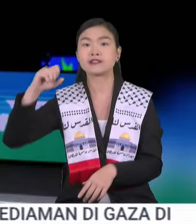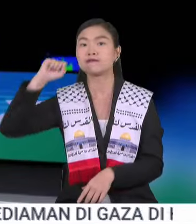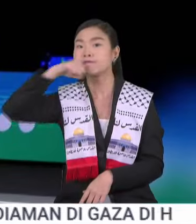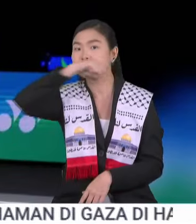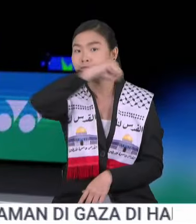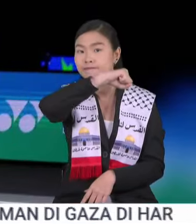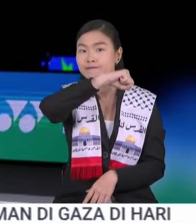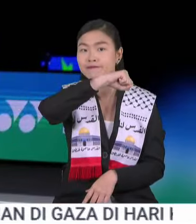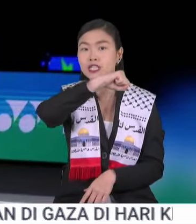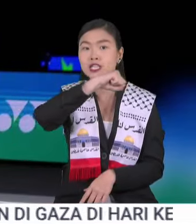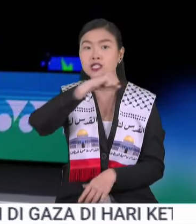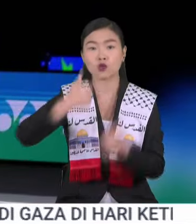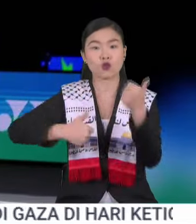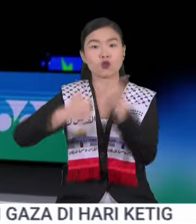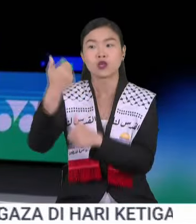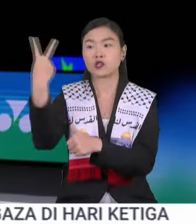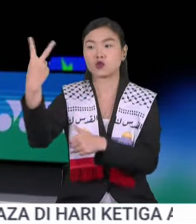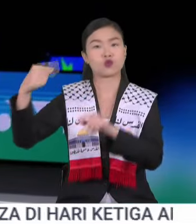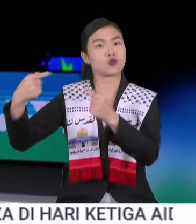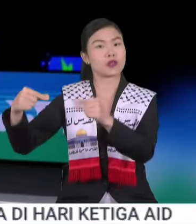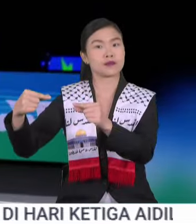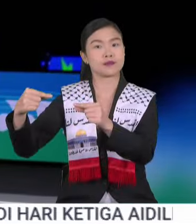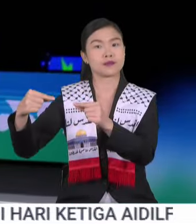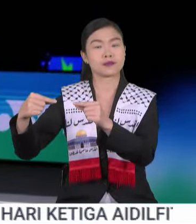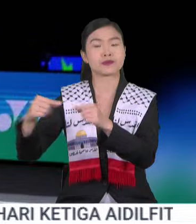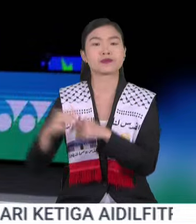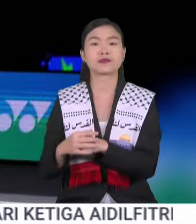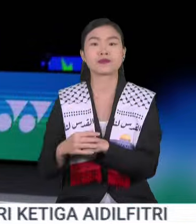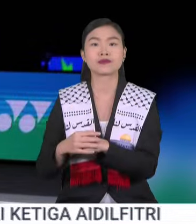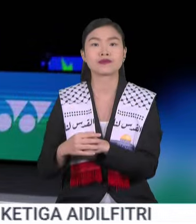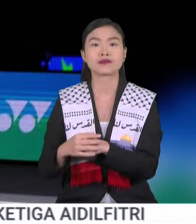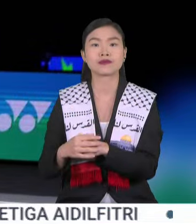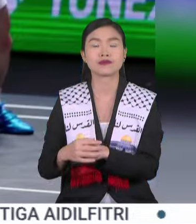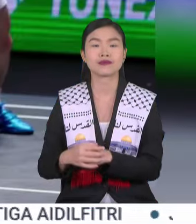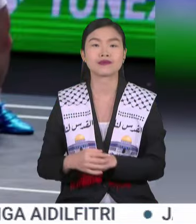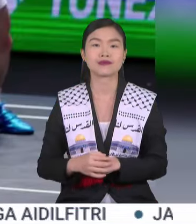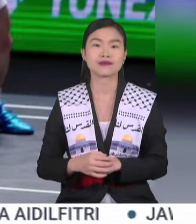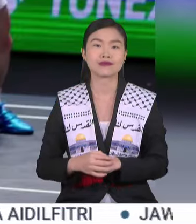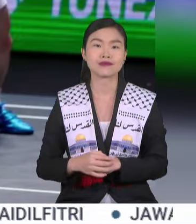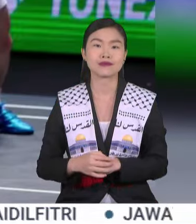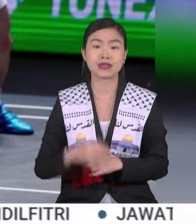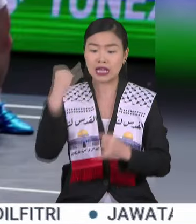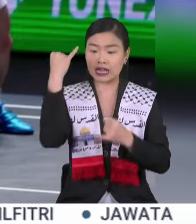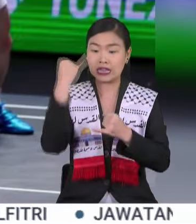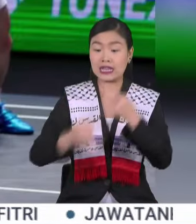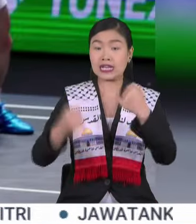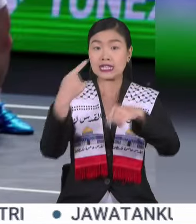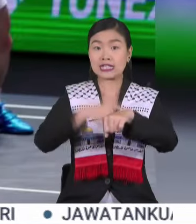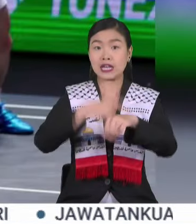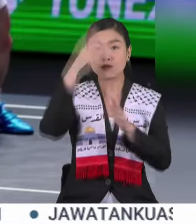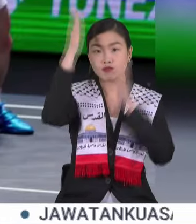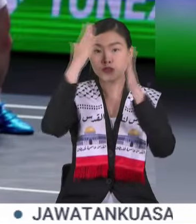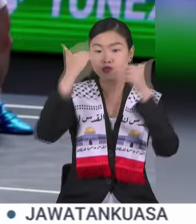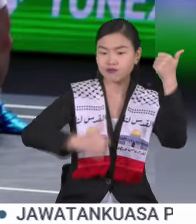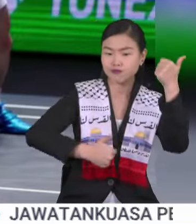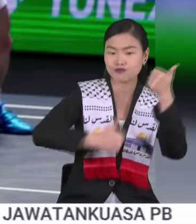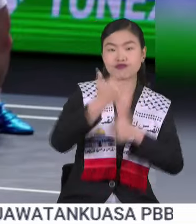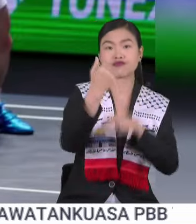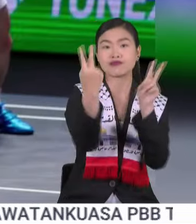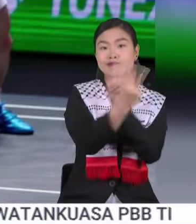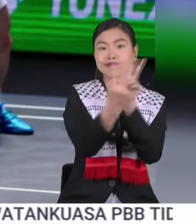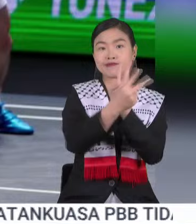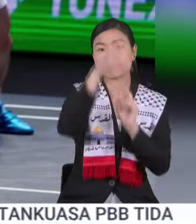Po Husan 21-17, 21-17 dalam satu lagi aksi separuh akhir. Kali terakhir Malaysia muncul juara bergu